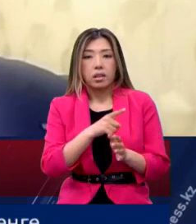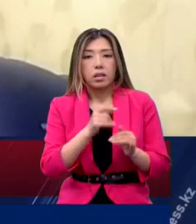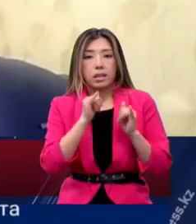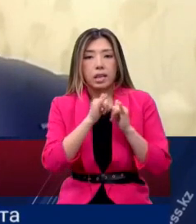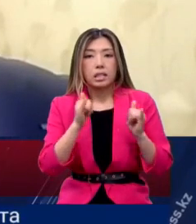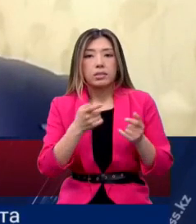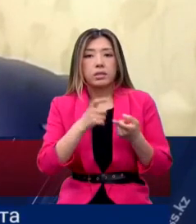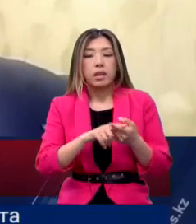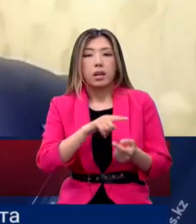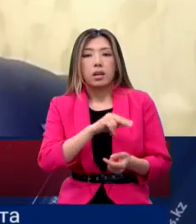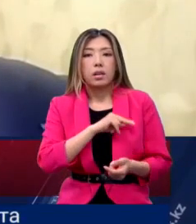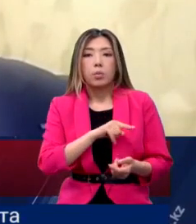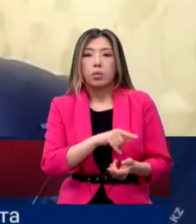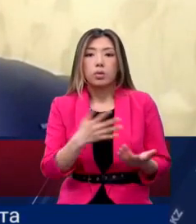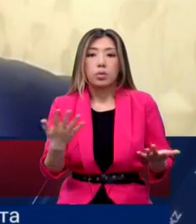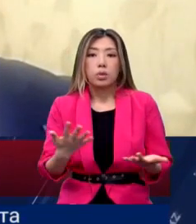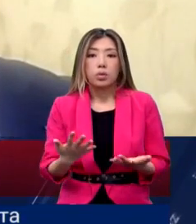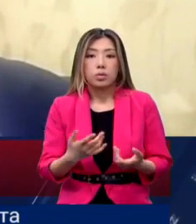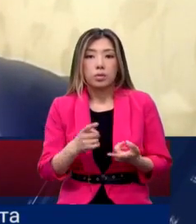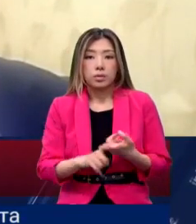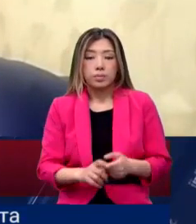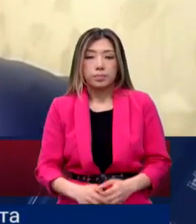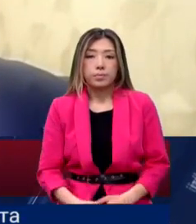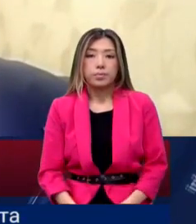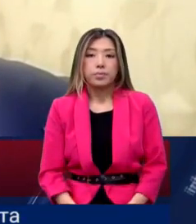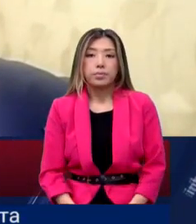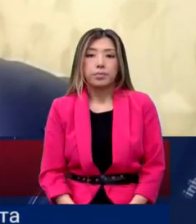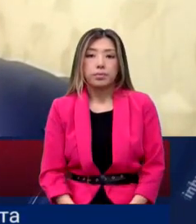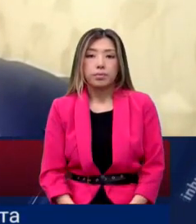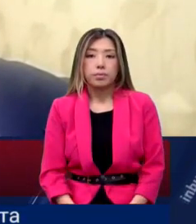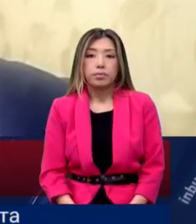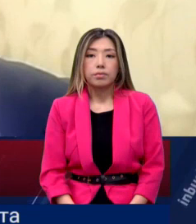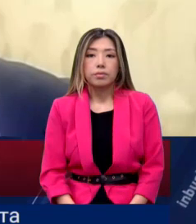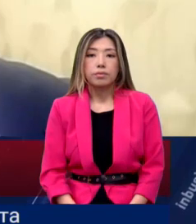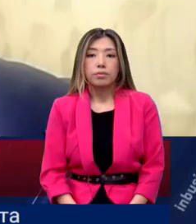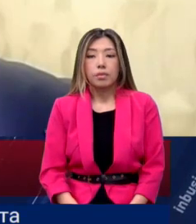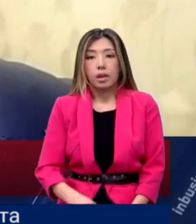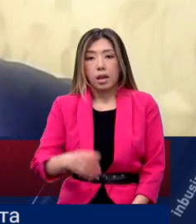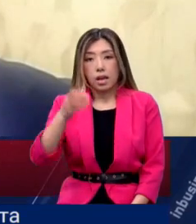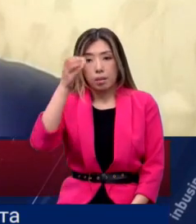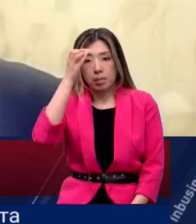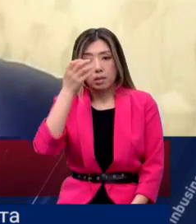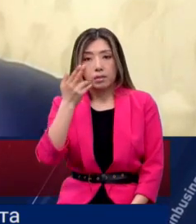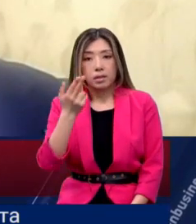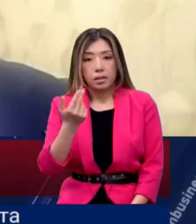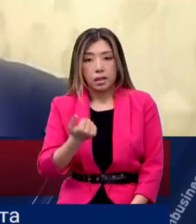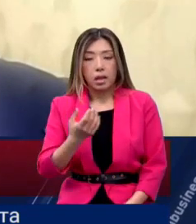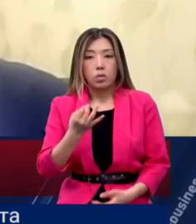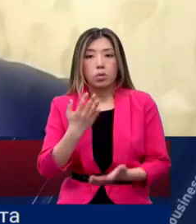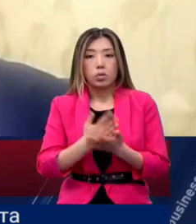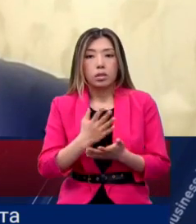Вы знаете, если говорить про вложение денег, то помимо образования, безусловно, недооцененным